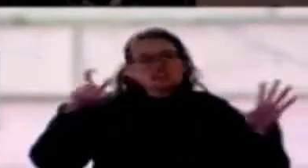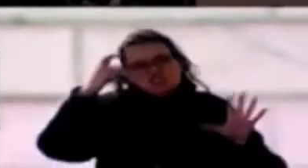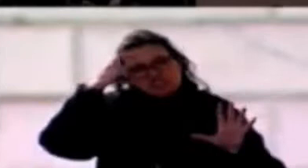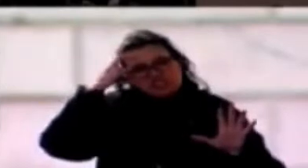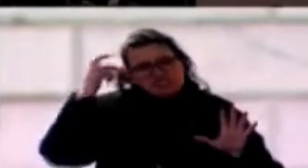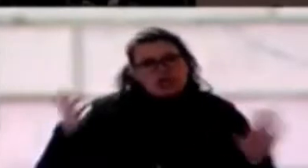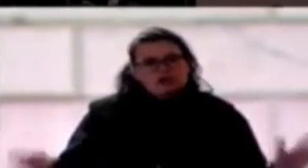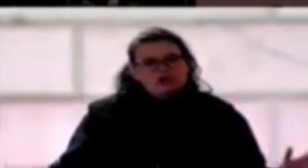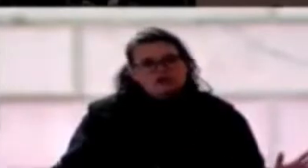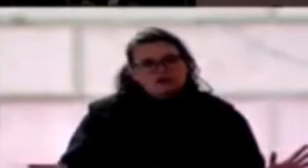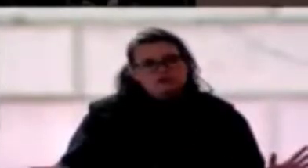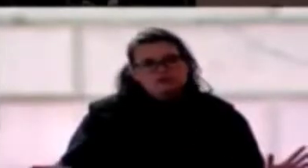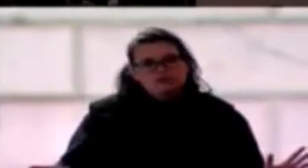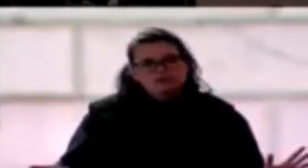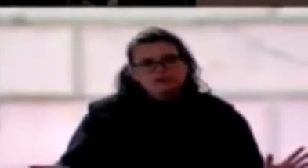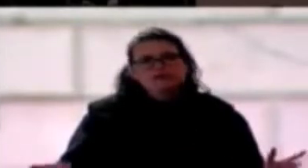Io